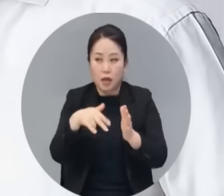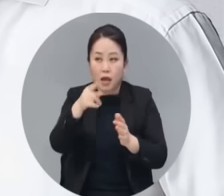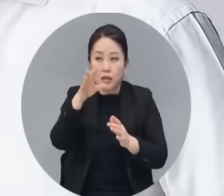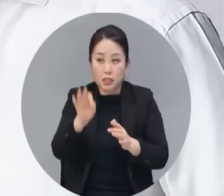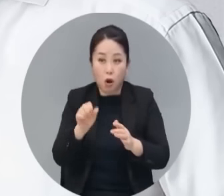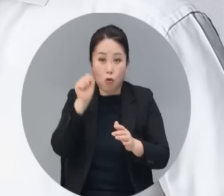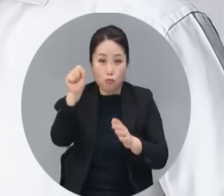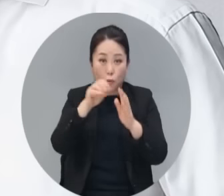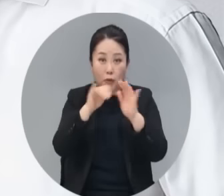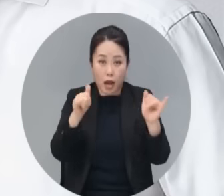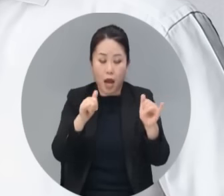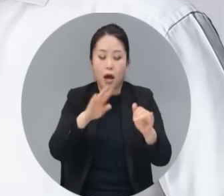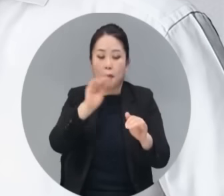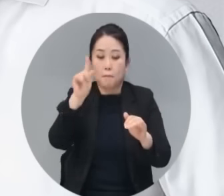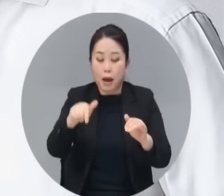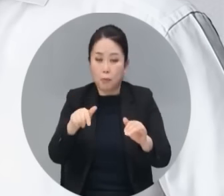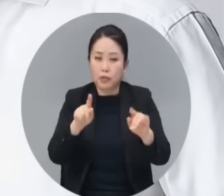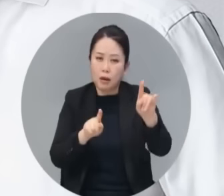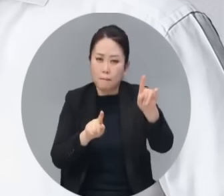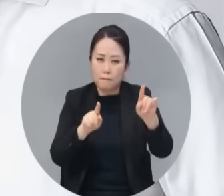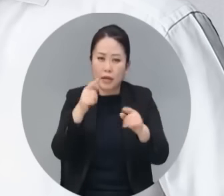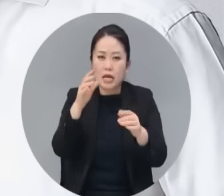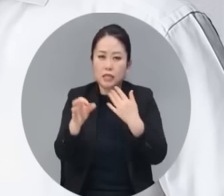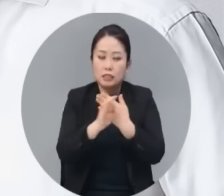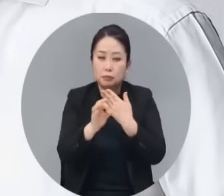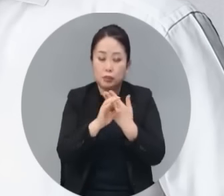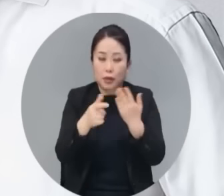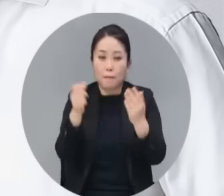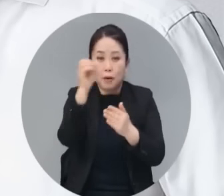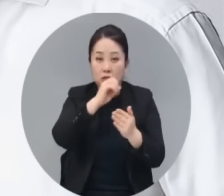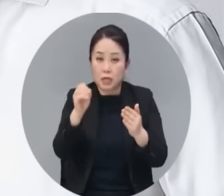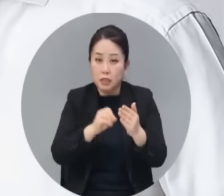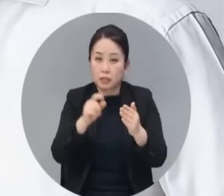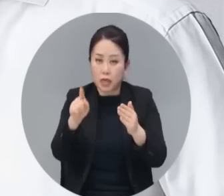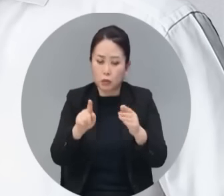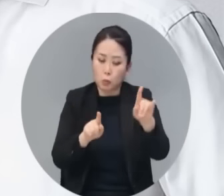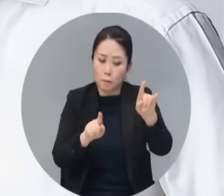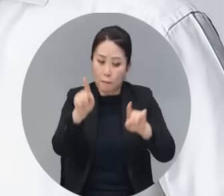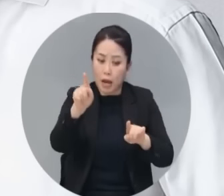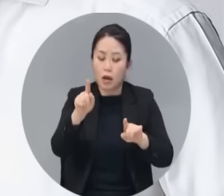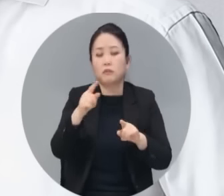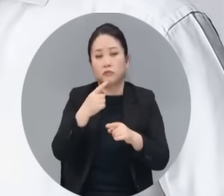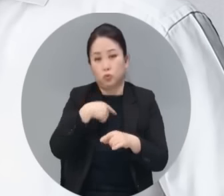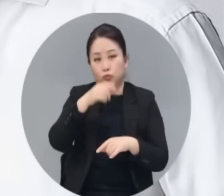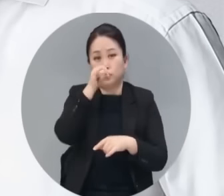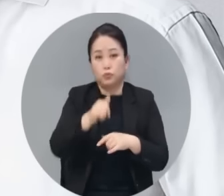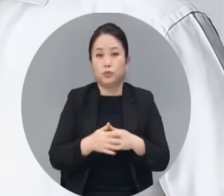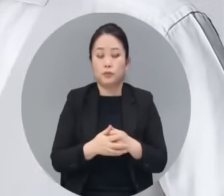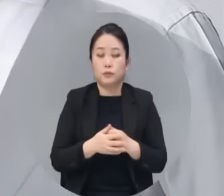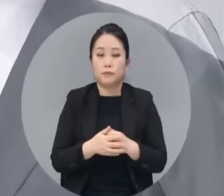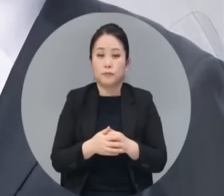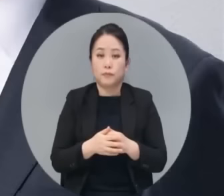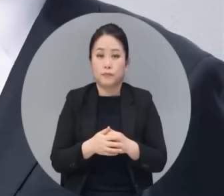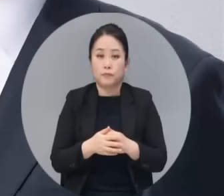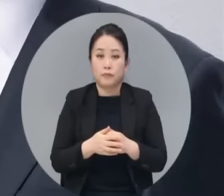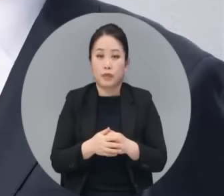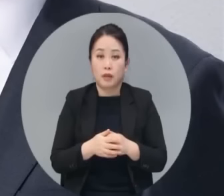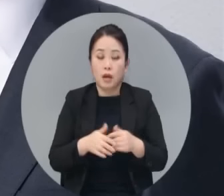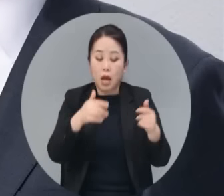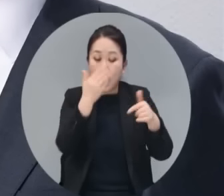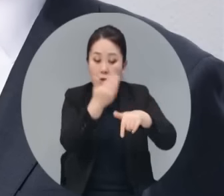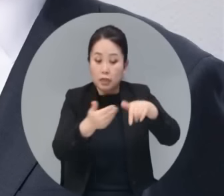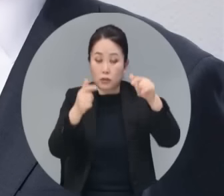박후보의 1.5 5% 포인트 차이로 가상 득표율이 5차 범위내에서 뒤졌던 것으로 나타났습니다